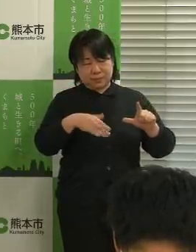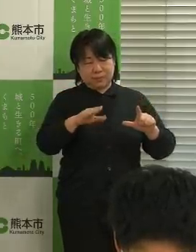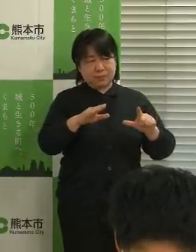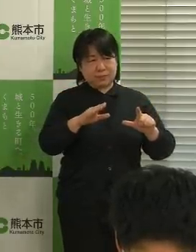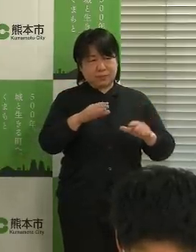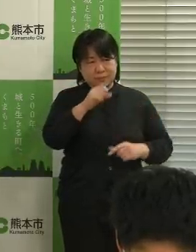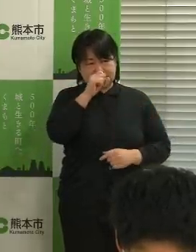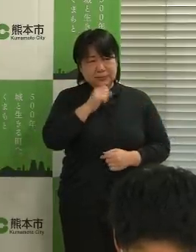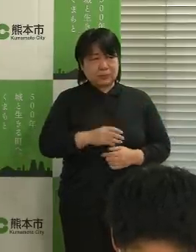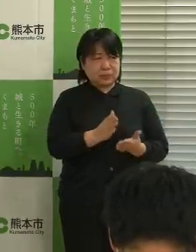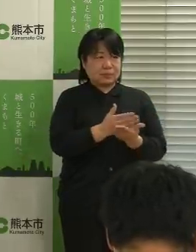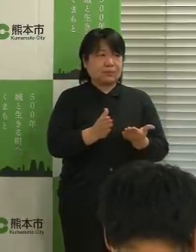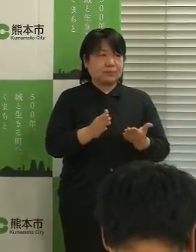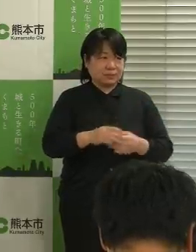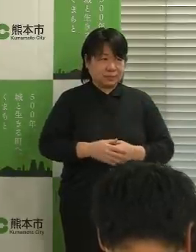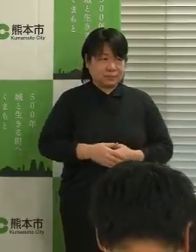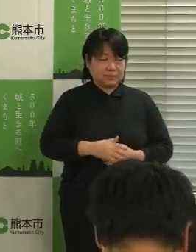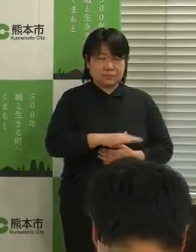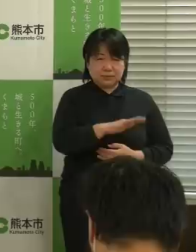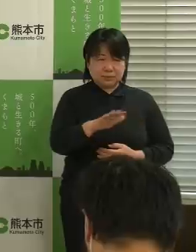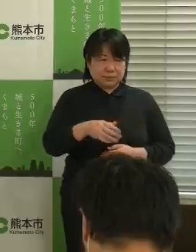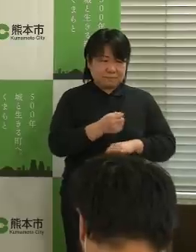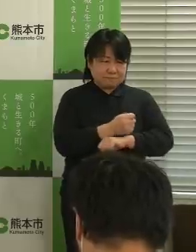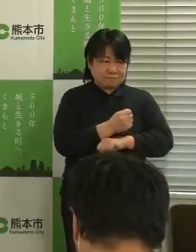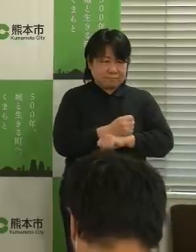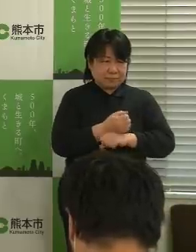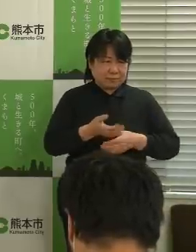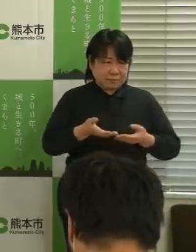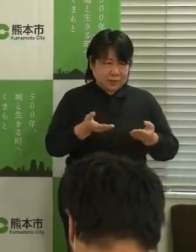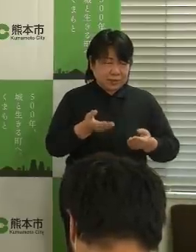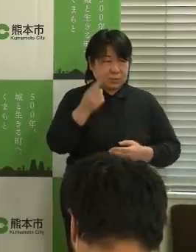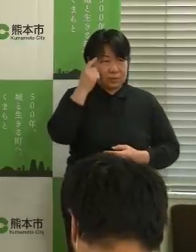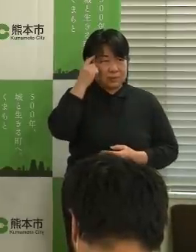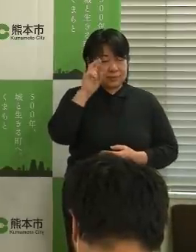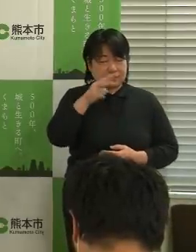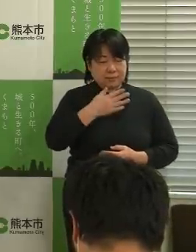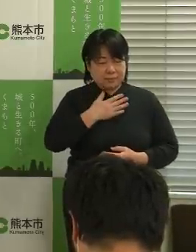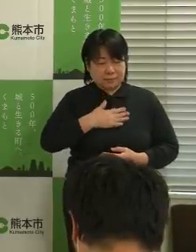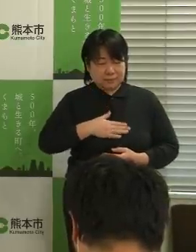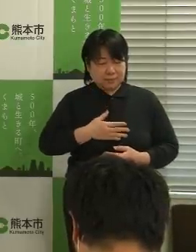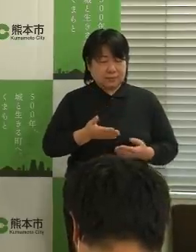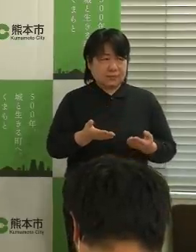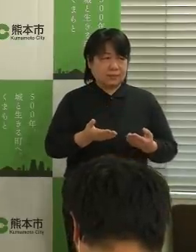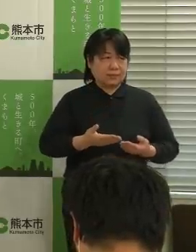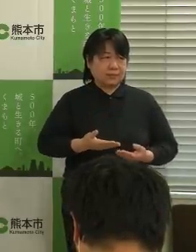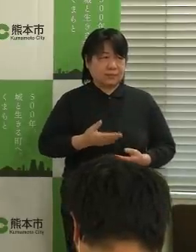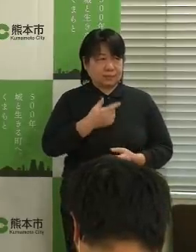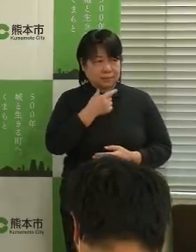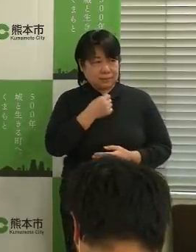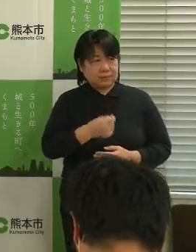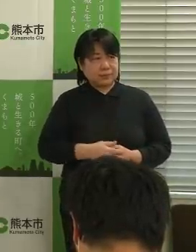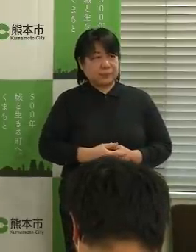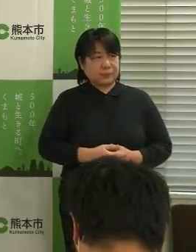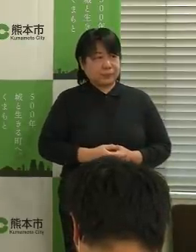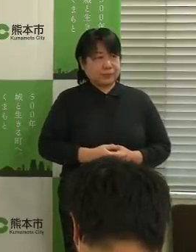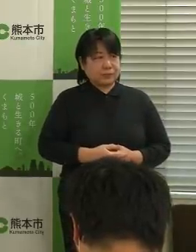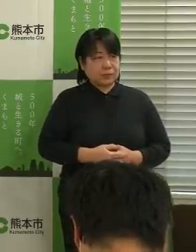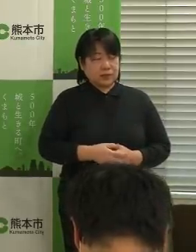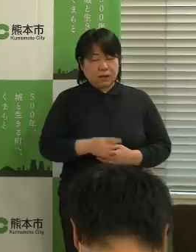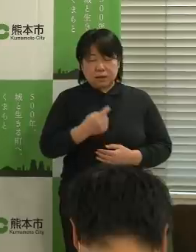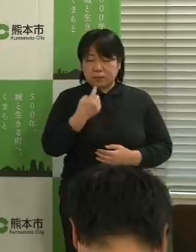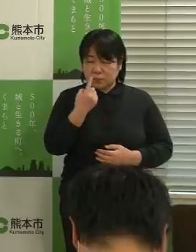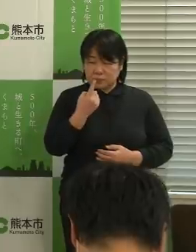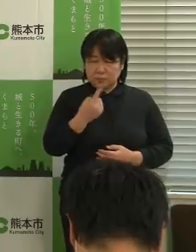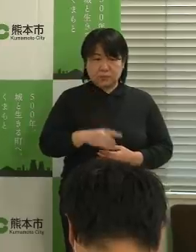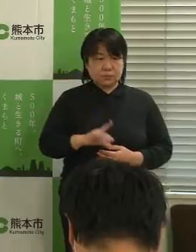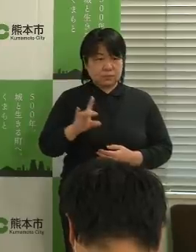ますので、まあ、大変皆さんにご苦労をかけるというふうに思いますが、ご理解いただきたいというふうに思います。 タクシーの運